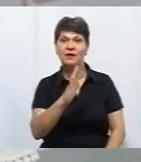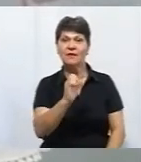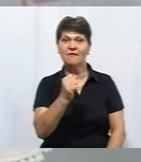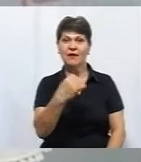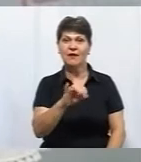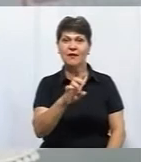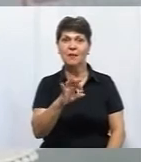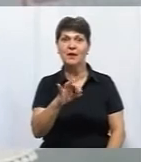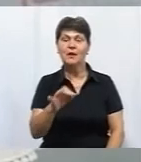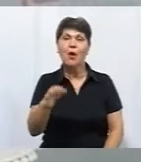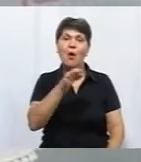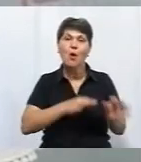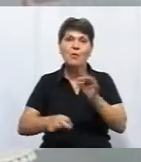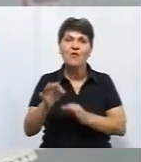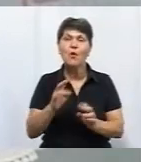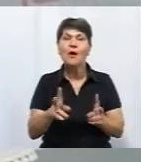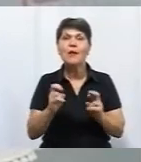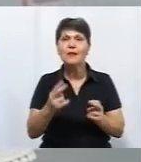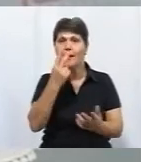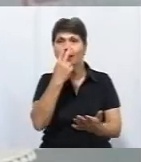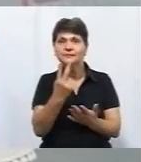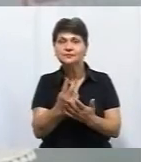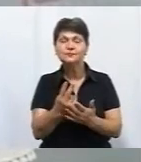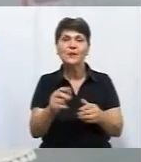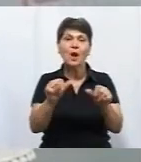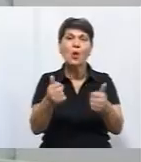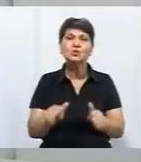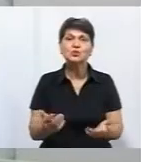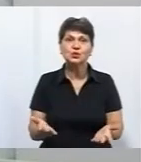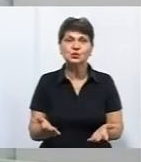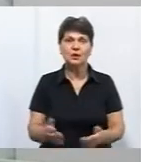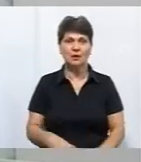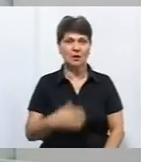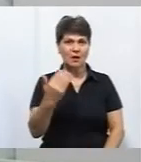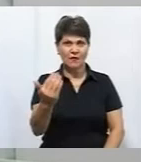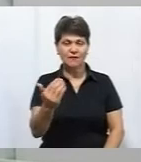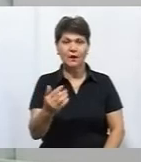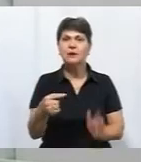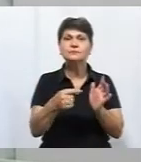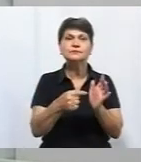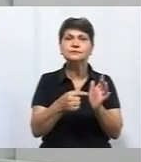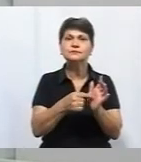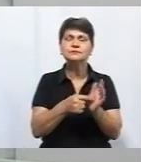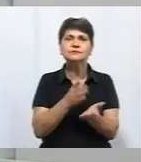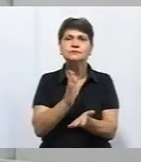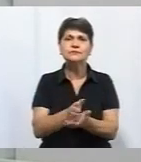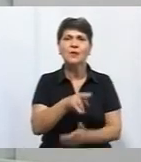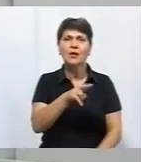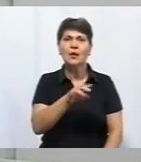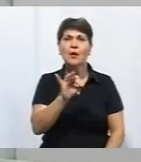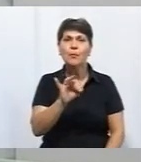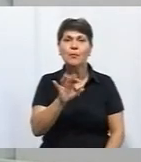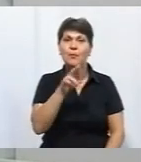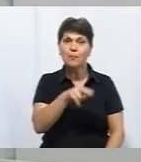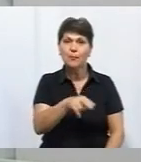обговорювати, як будуть виглядати дані поїлки, яка це буде конструкція, кольори. І безпосередньо до поїлок, що це за поїлки, як вони виглядають,